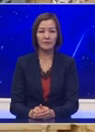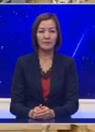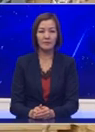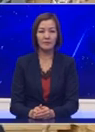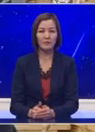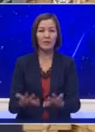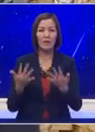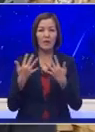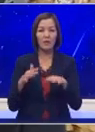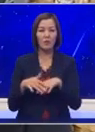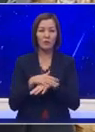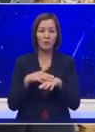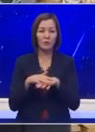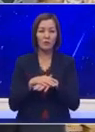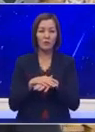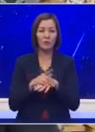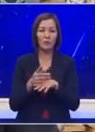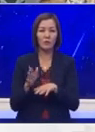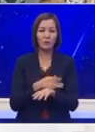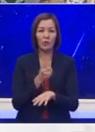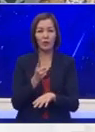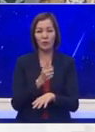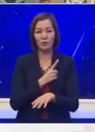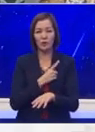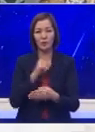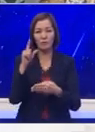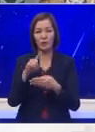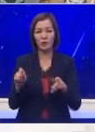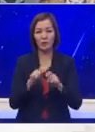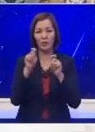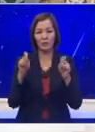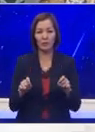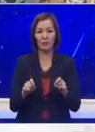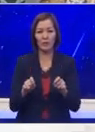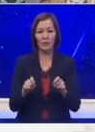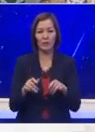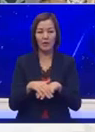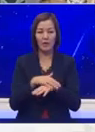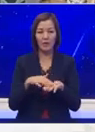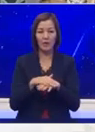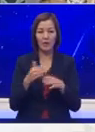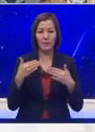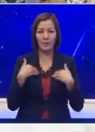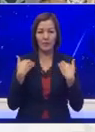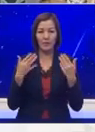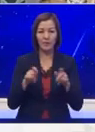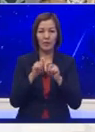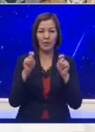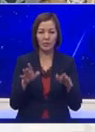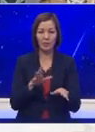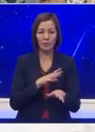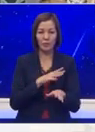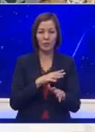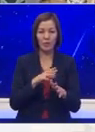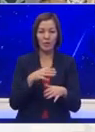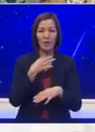Ауыл тұрғындарының асыға күткен жанама мешіті ашылып, халық игіне қолдануға беріліп,